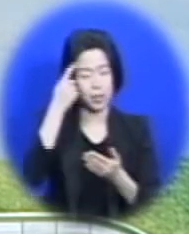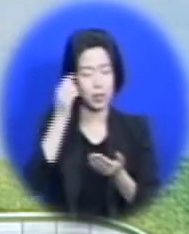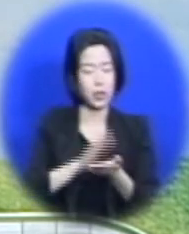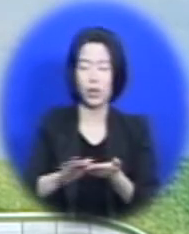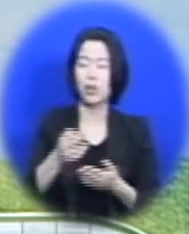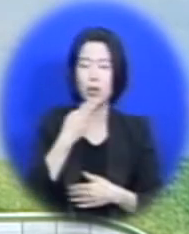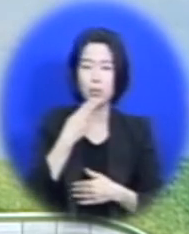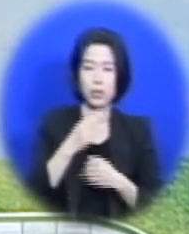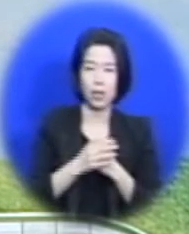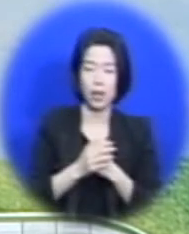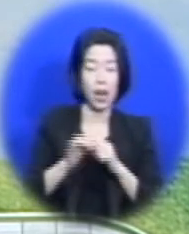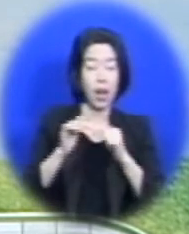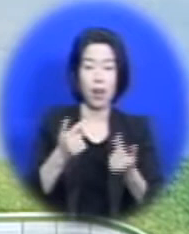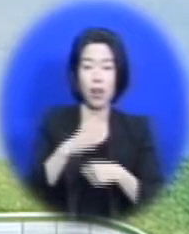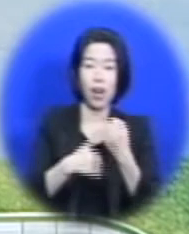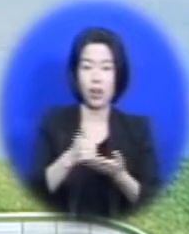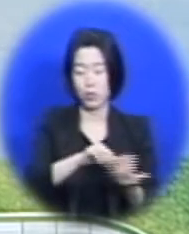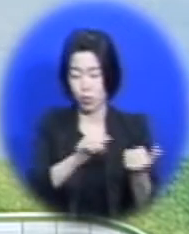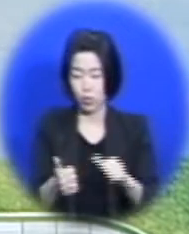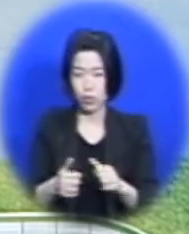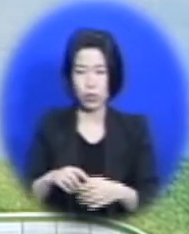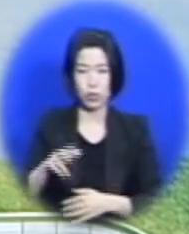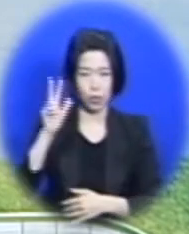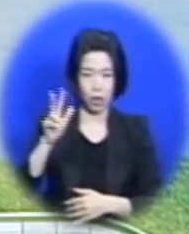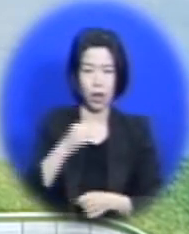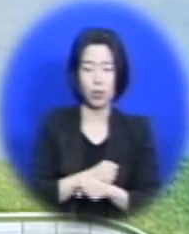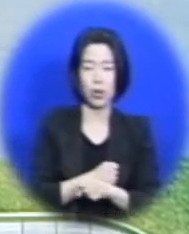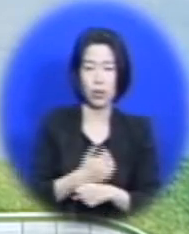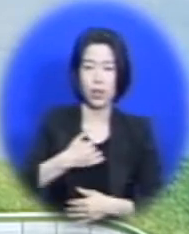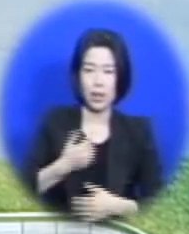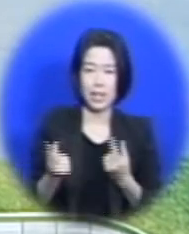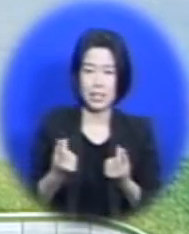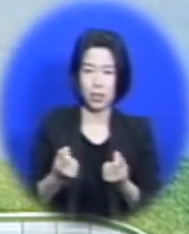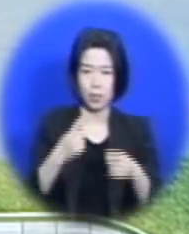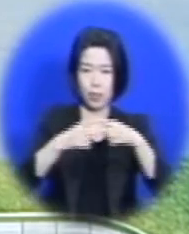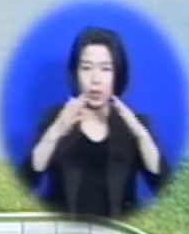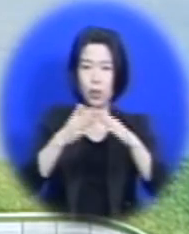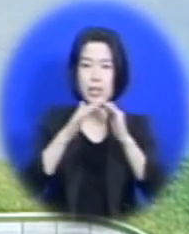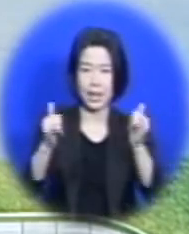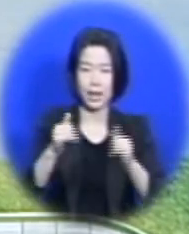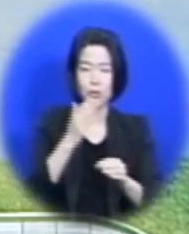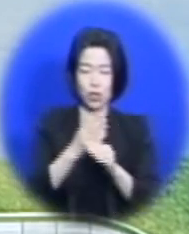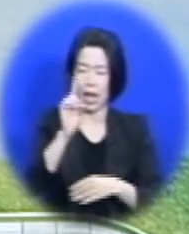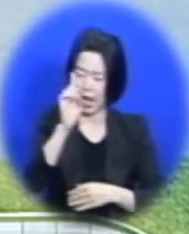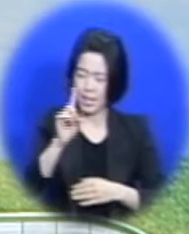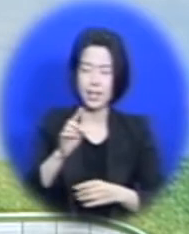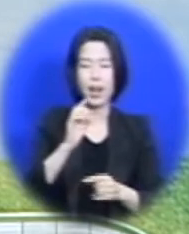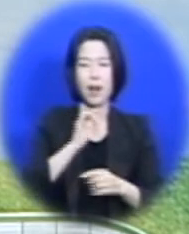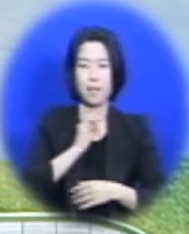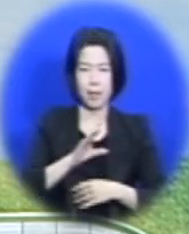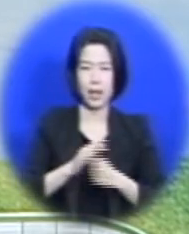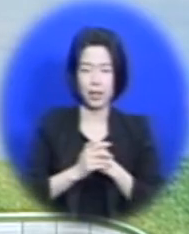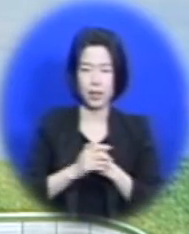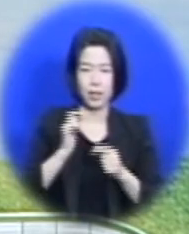없는 거예요. 아니, 하나님 앞에 죽기로 각오했고 나처럼 교인 중에 한 사람이라도 죽은 사람 한